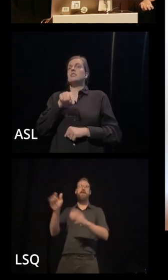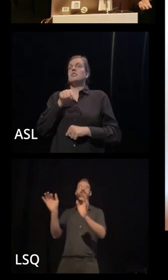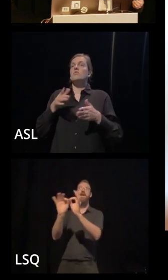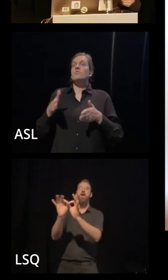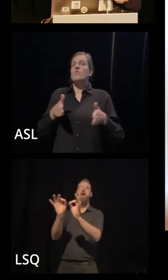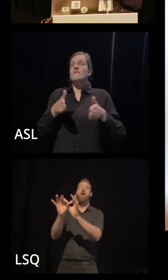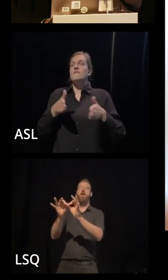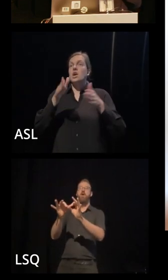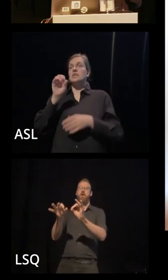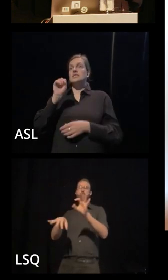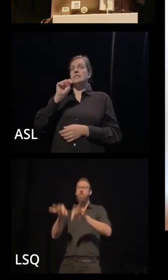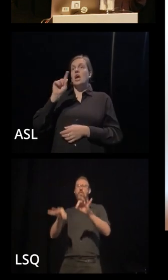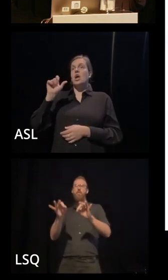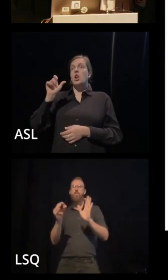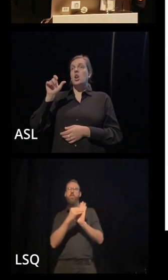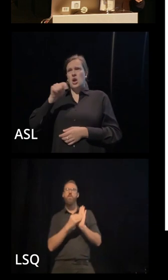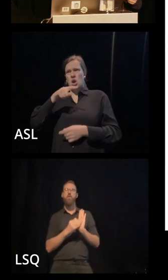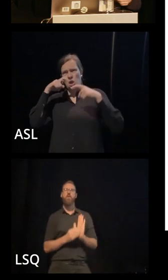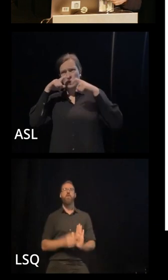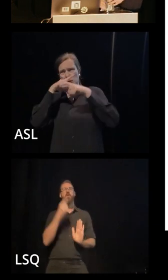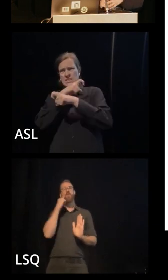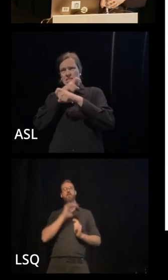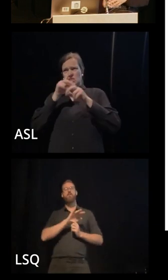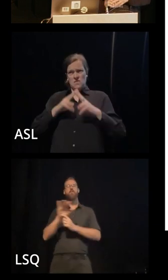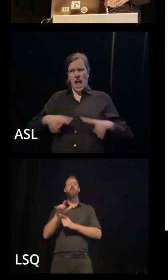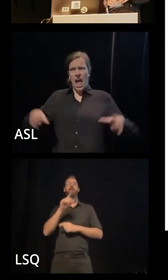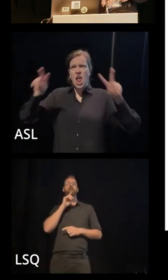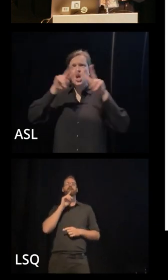haut d'écosystème parce qu'il est actuellement...